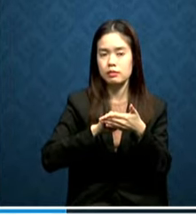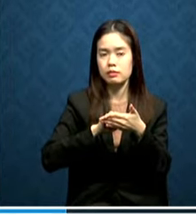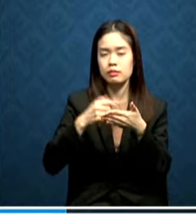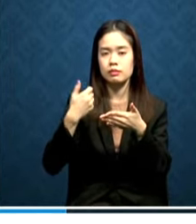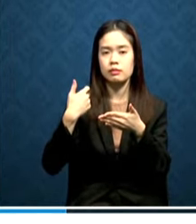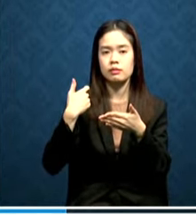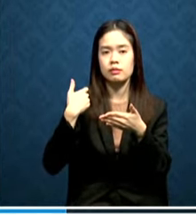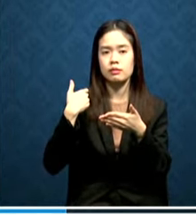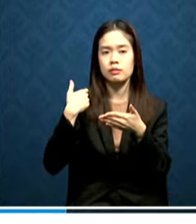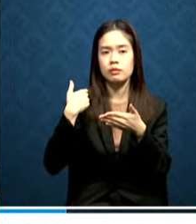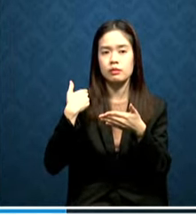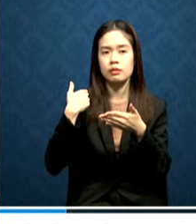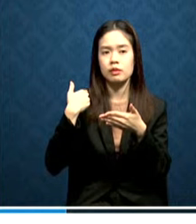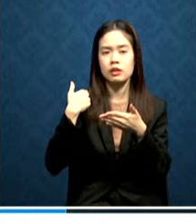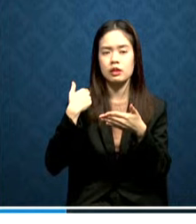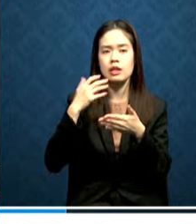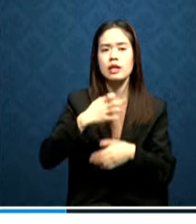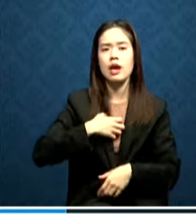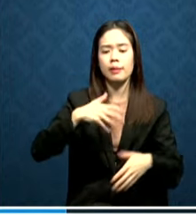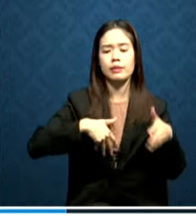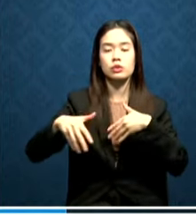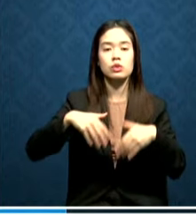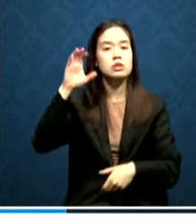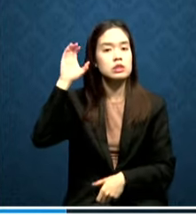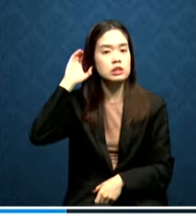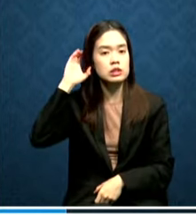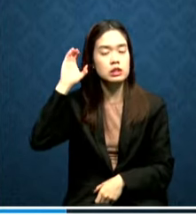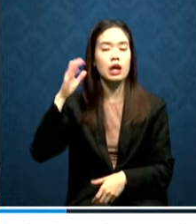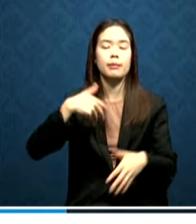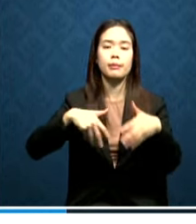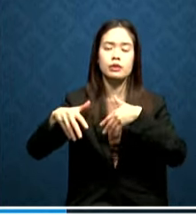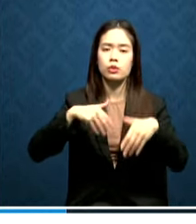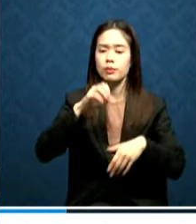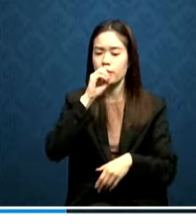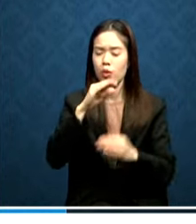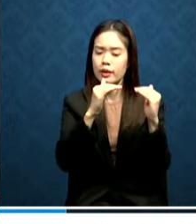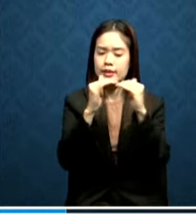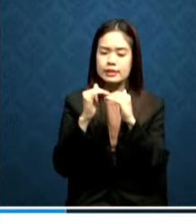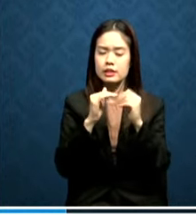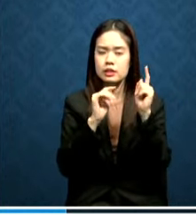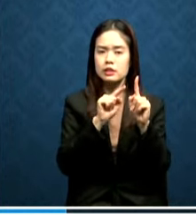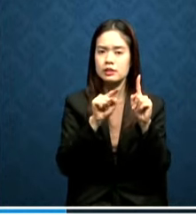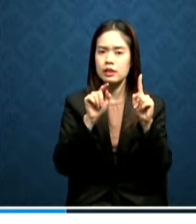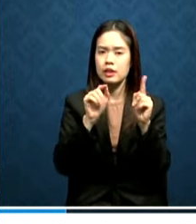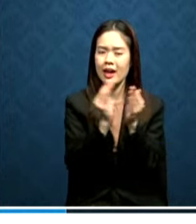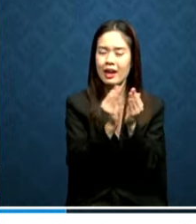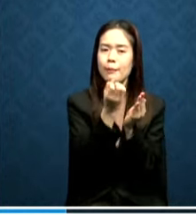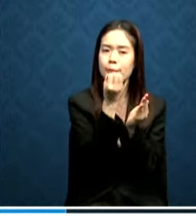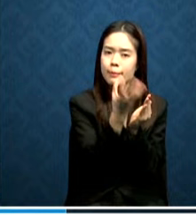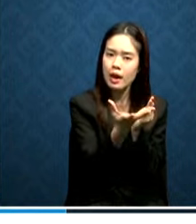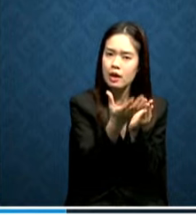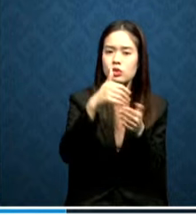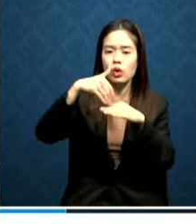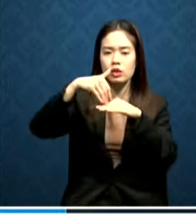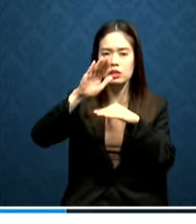การันตีนะฮะความน่าเชื่อถือนะฮะก็อย่างน้อยต้องมีประชาชนเนี่ยฮะผู้มีสิทธิ์1ใน5ที่จะมาออกเสียงด้วยกัน